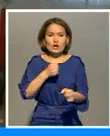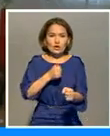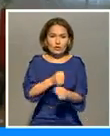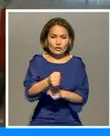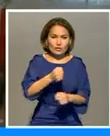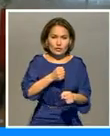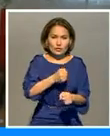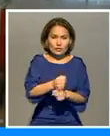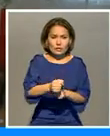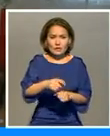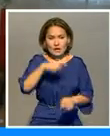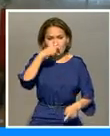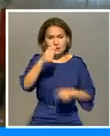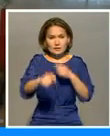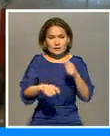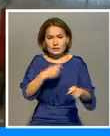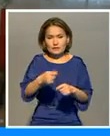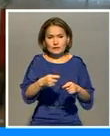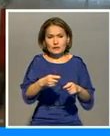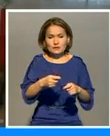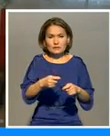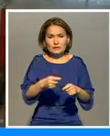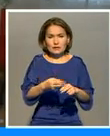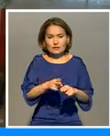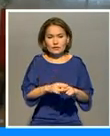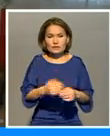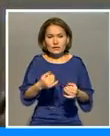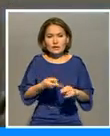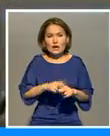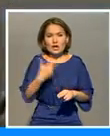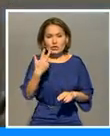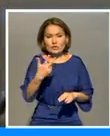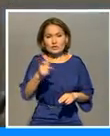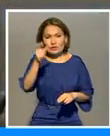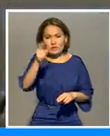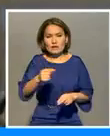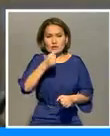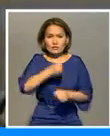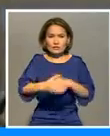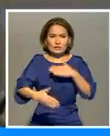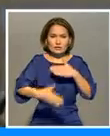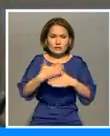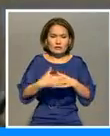бәрін байлаған, ұрған, соққан. Үшін білгендерін істеген қорлаған. Соған қарағанда